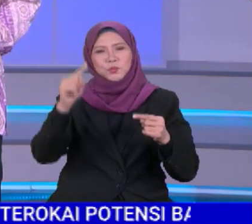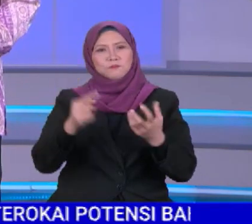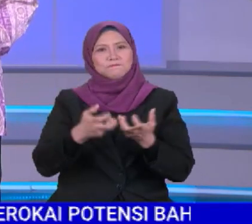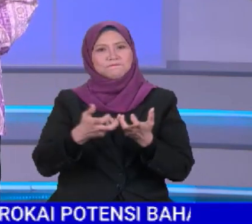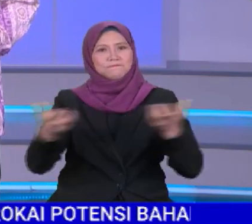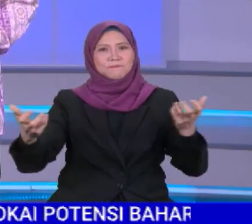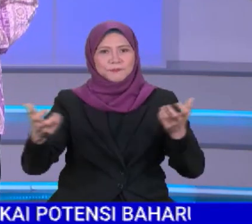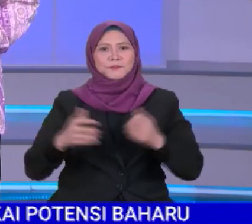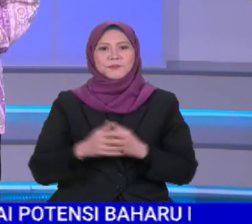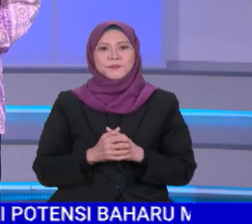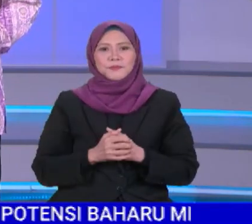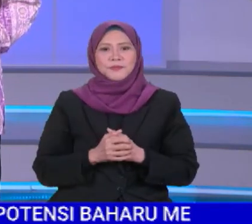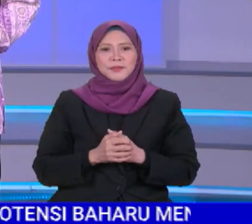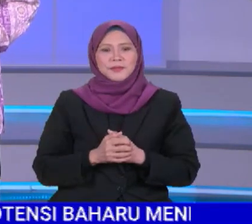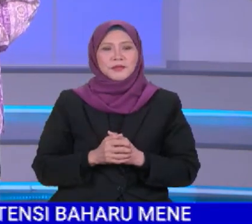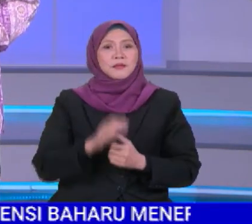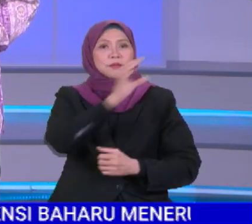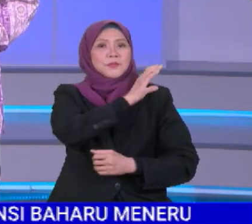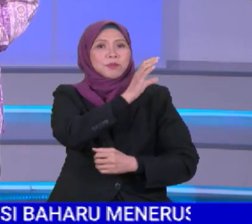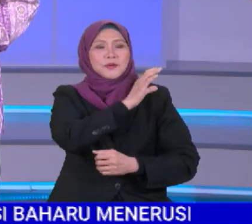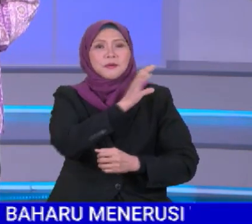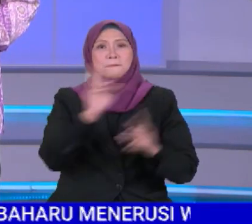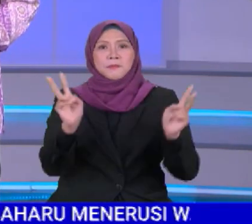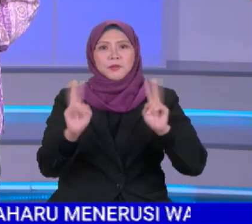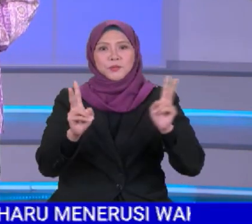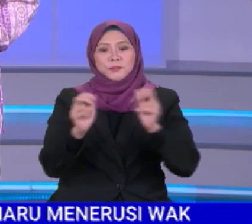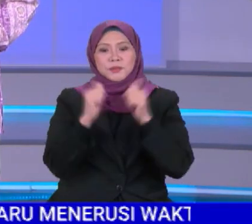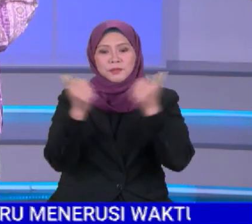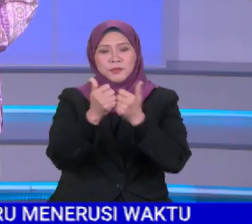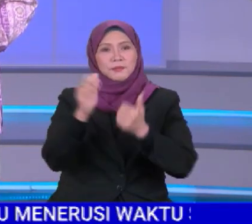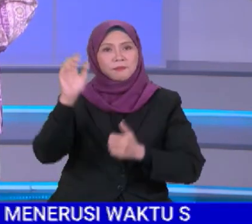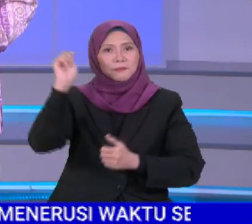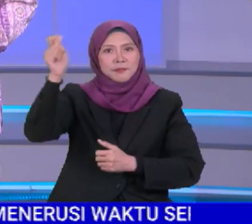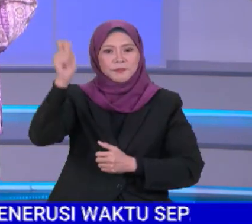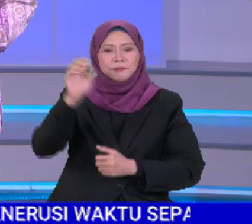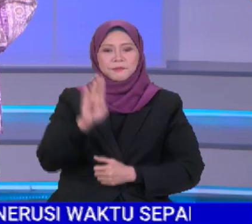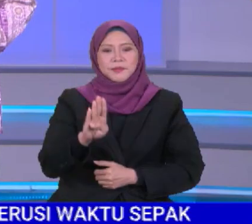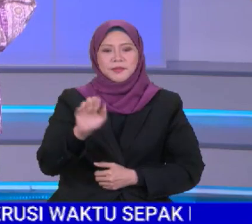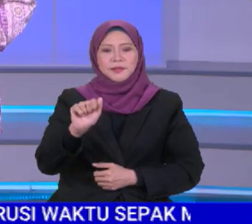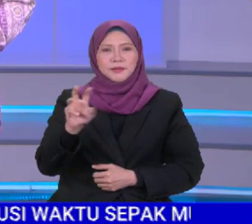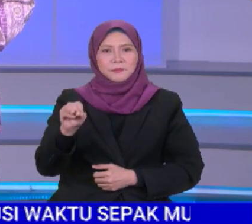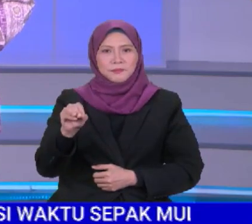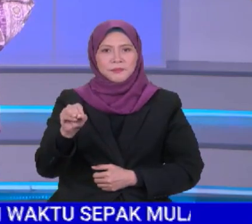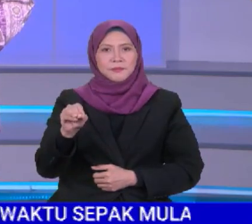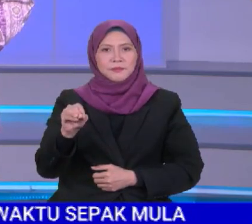tersebut disahkan pengarah ke juru latihan beregu persatuan badminton Malaysia